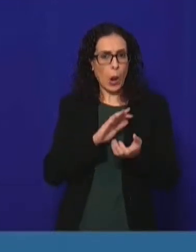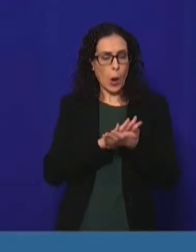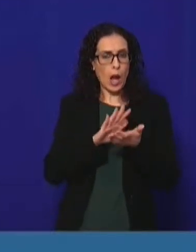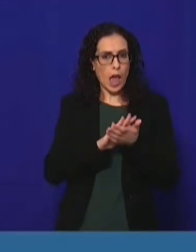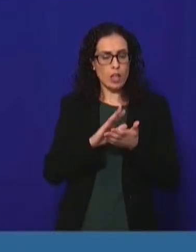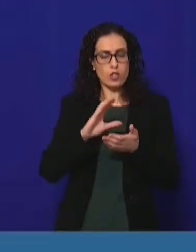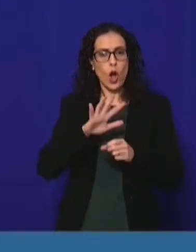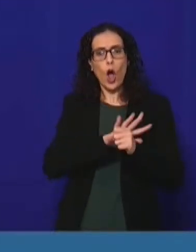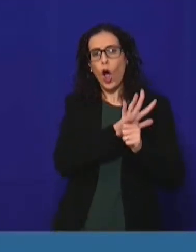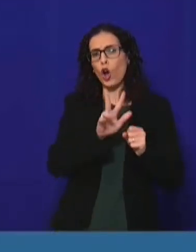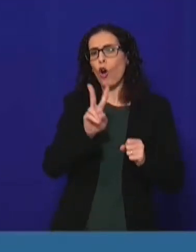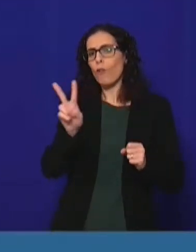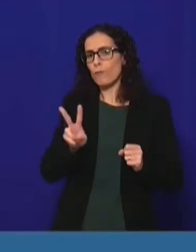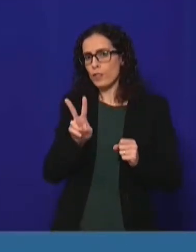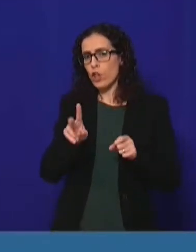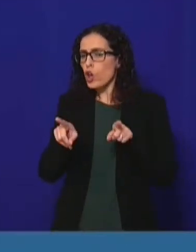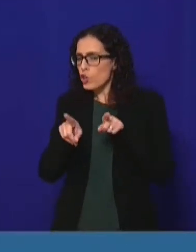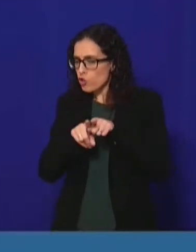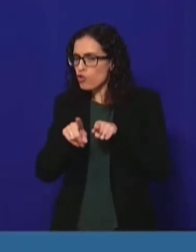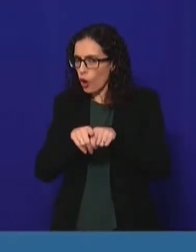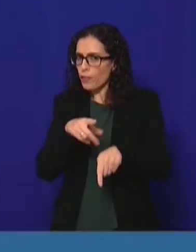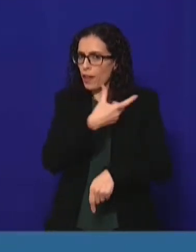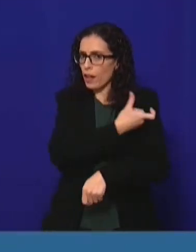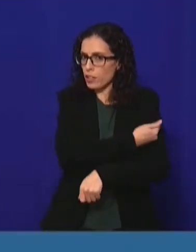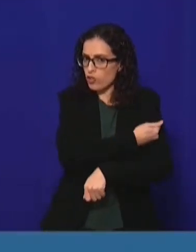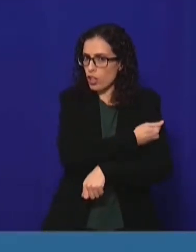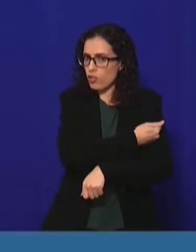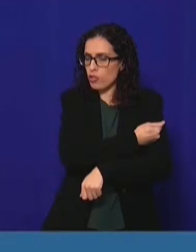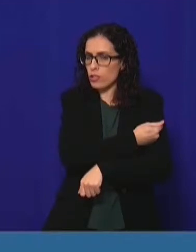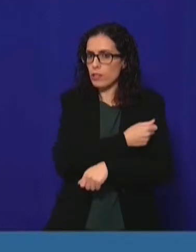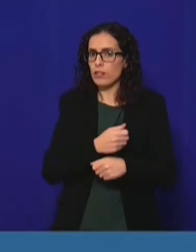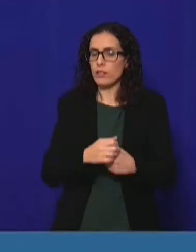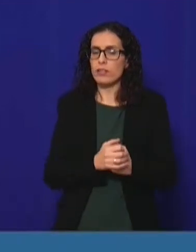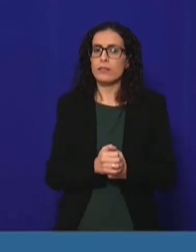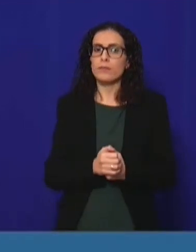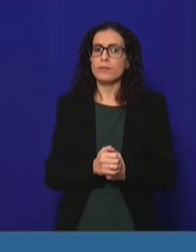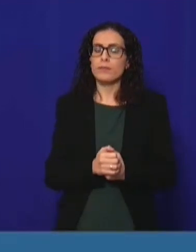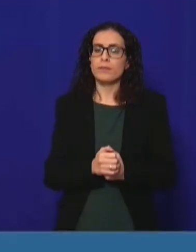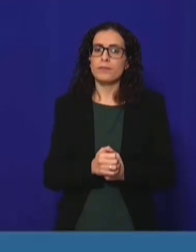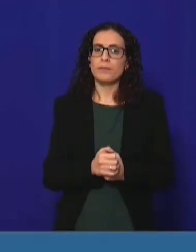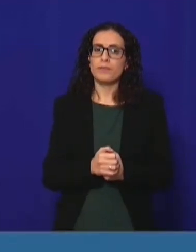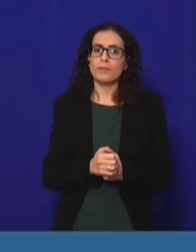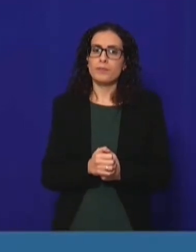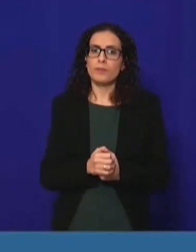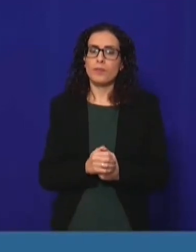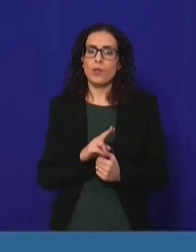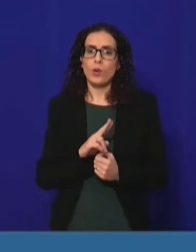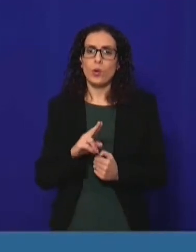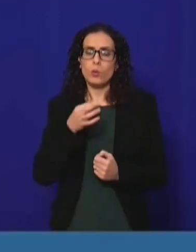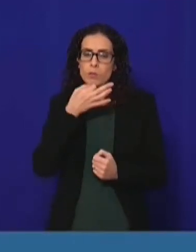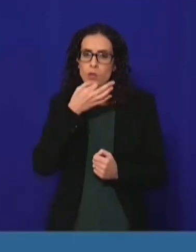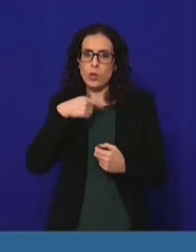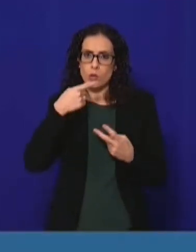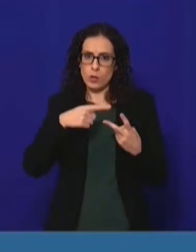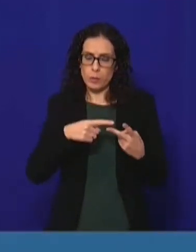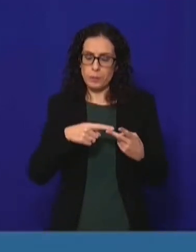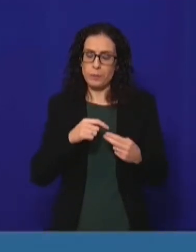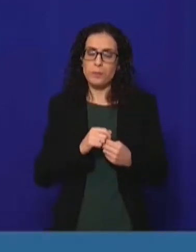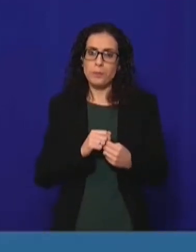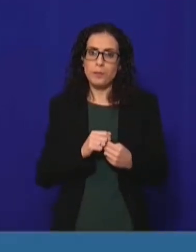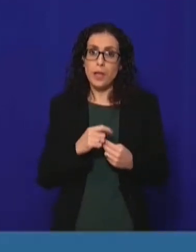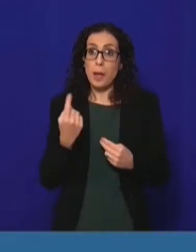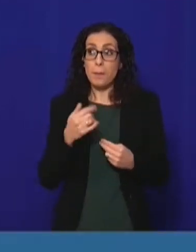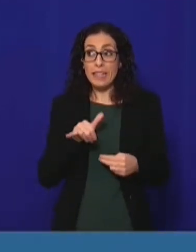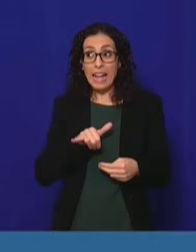u rakkomandat għandu xorta jieħu it-tilqima għal COVID, mistoqsija oħra, min se jsifer